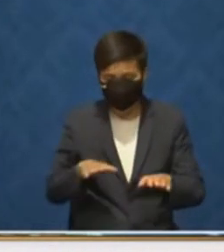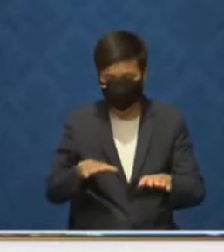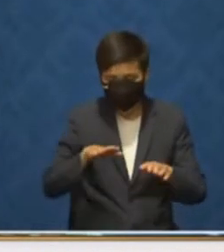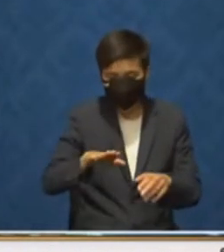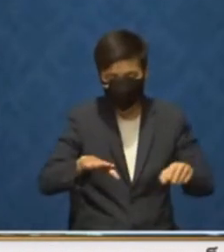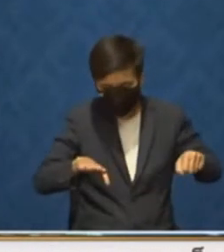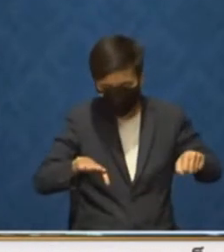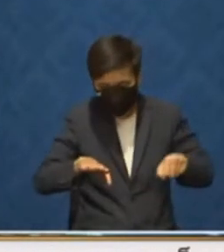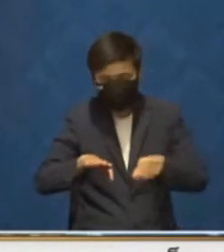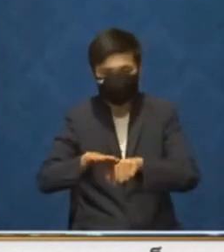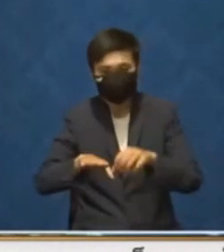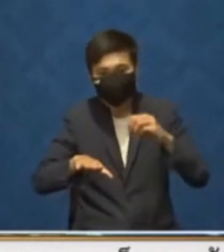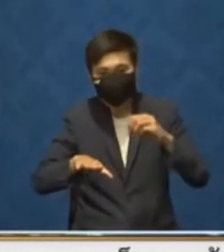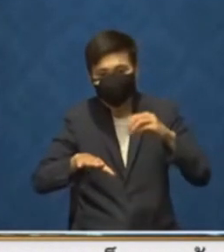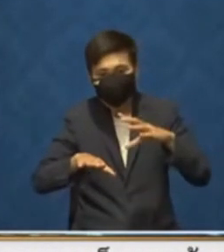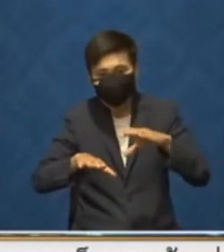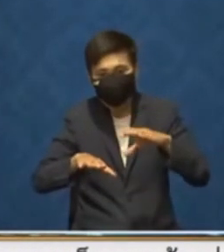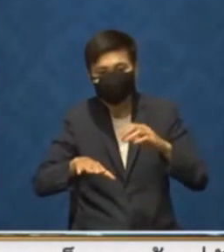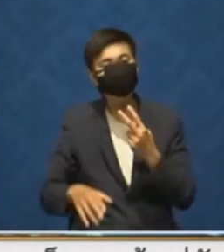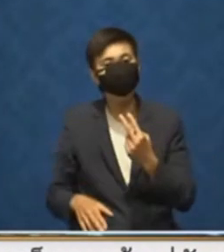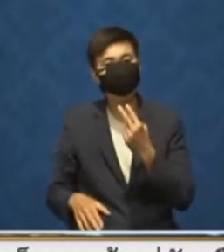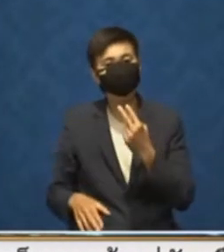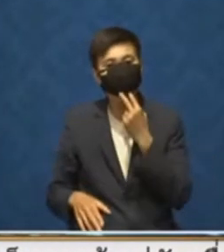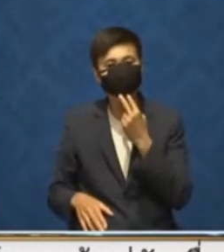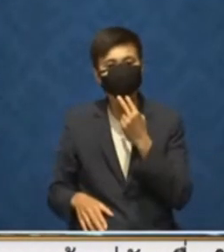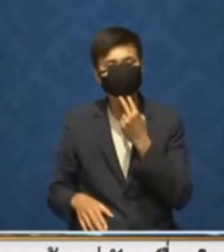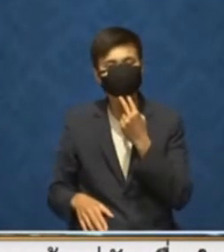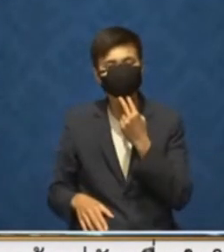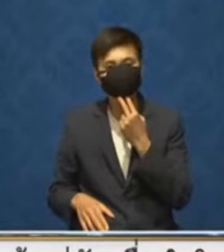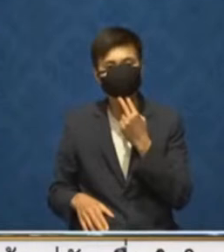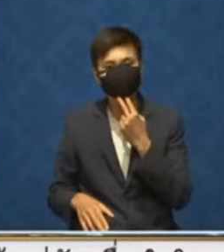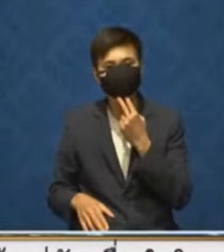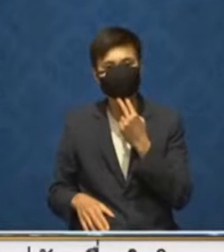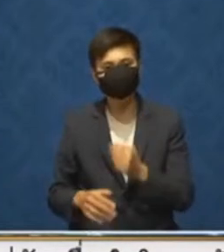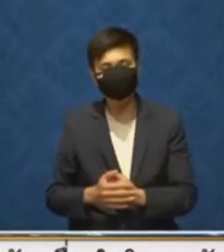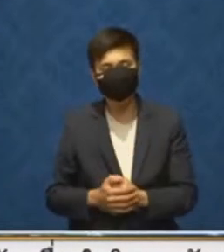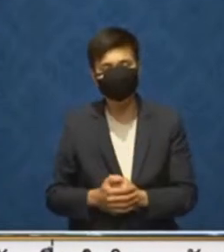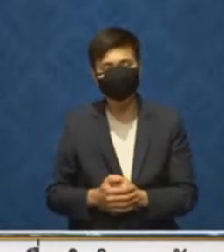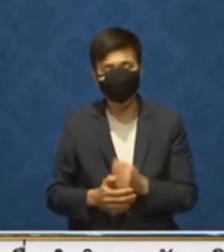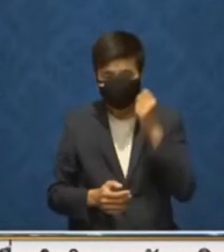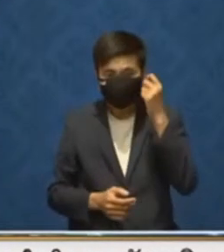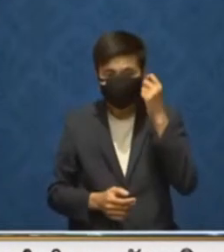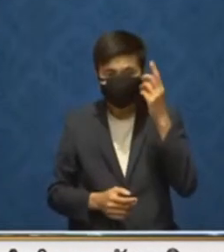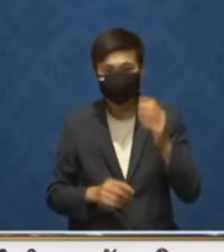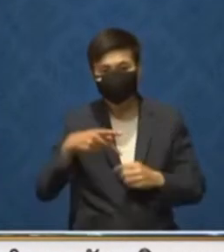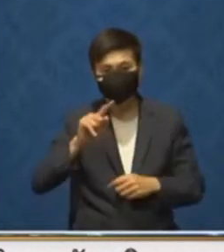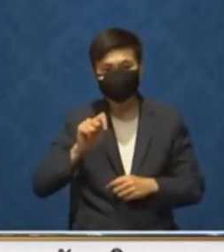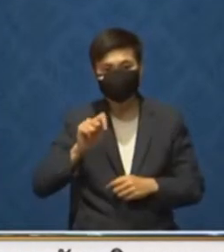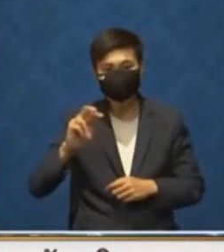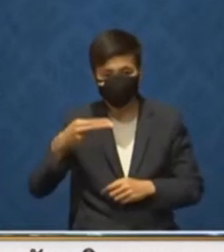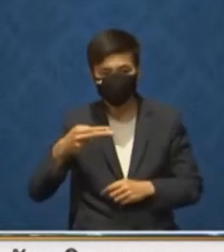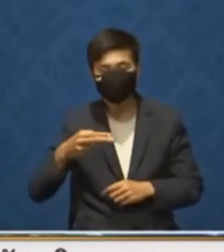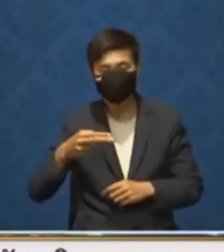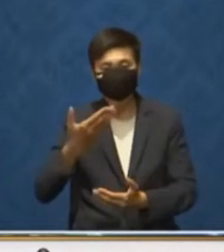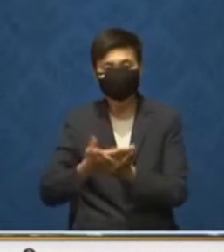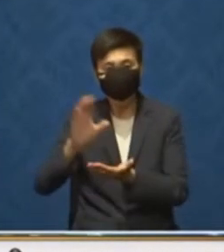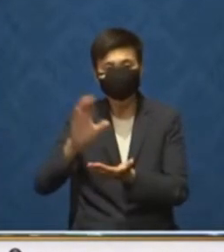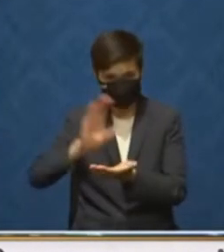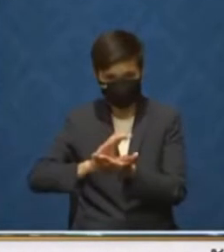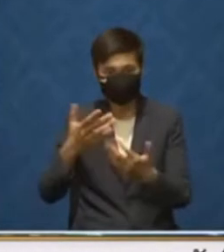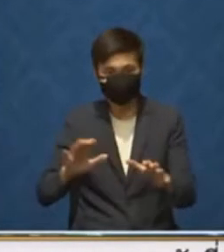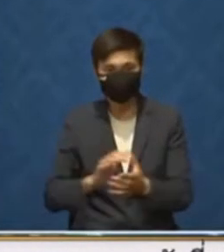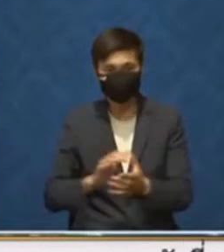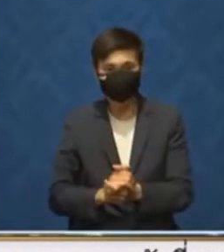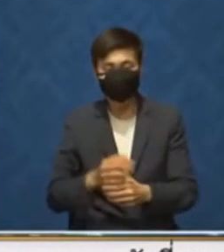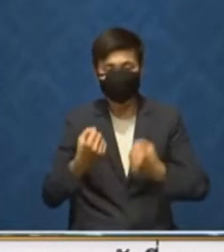เปลี่ยนแบตเตอรี่ของของ EVปรับที่ไต้หวันทำเข้าใจประชาผู้ลงทุนไปครับเข้าใจแต่ก็มันช้าไปแล้วมึงเพื่อที่จะให้เวลาขับรถไป